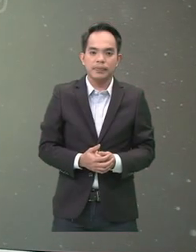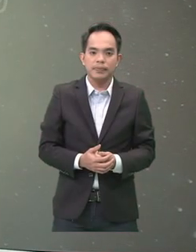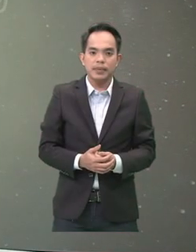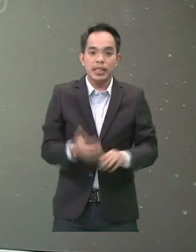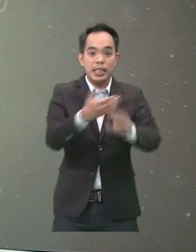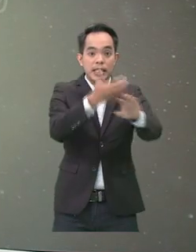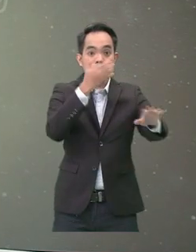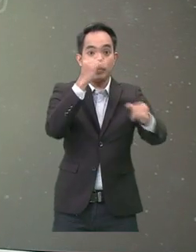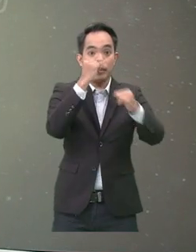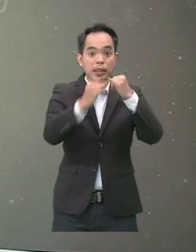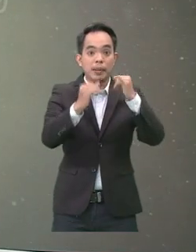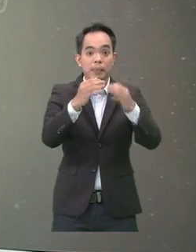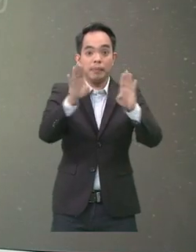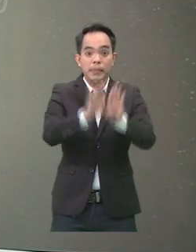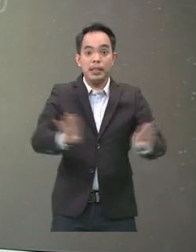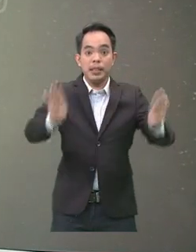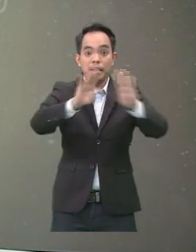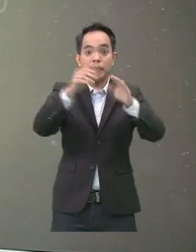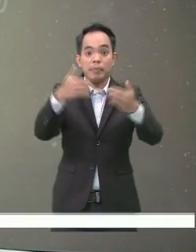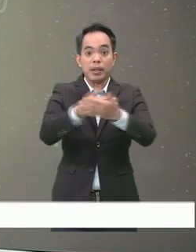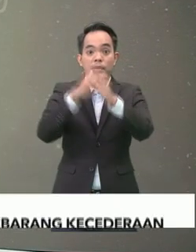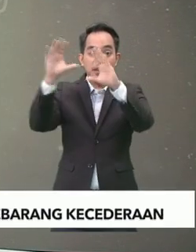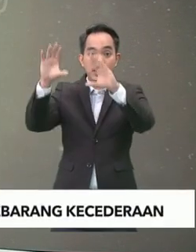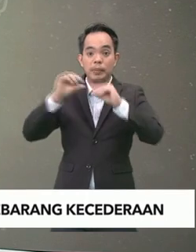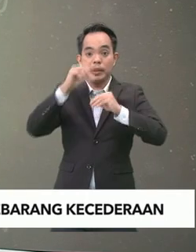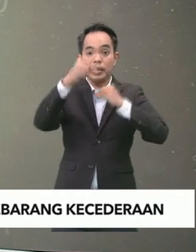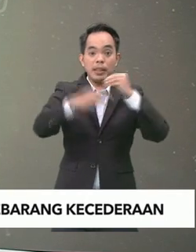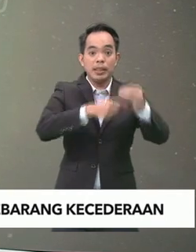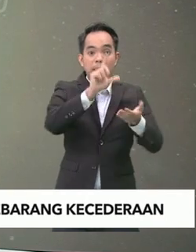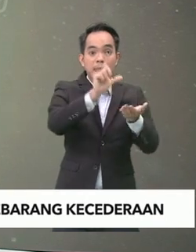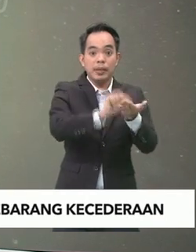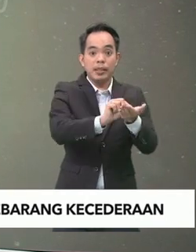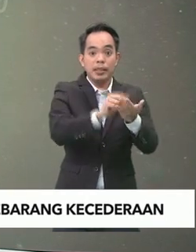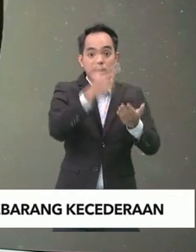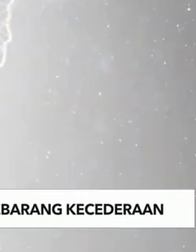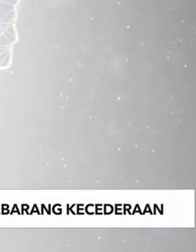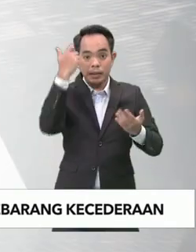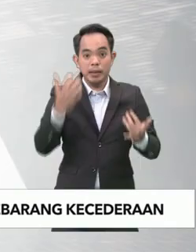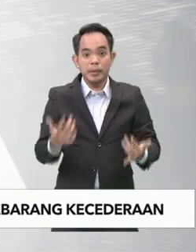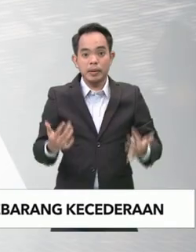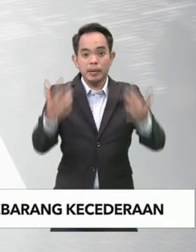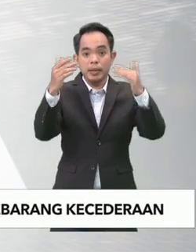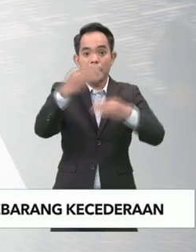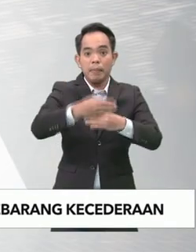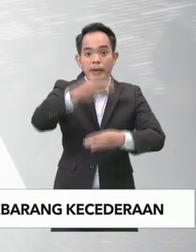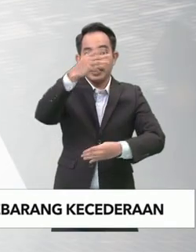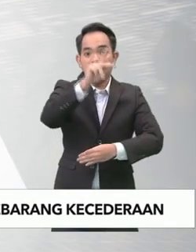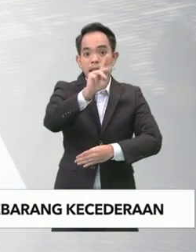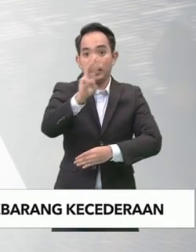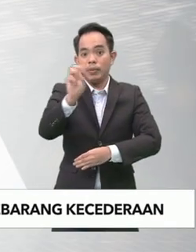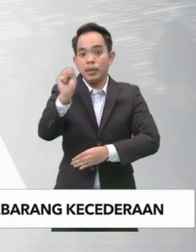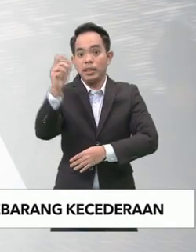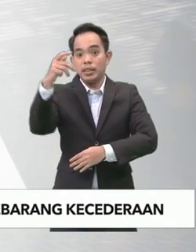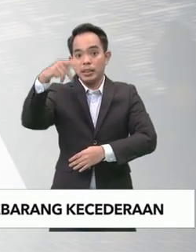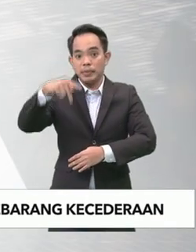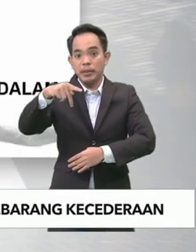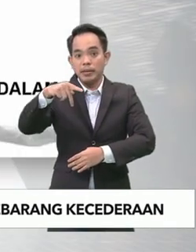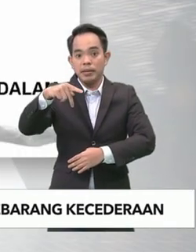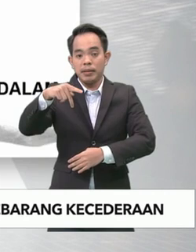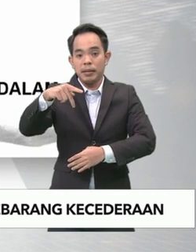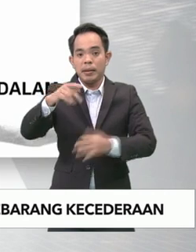sebelum berakhir ini berita yang baru kami terima berhubung kenyataan media Puncak kebakaran bangunan kitab USB di jalan gasing